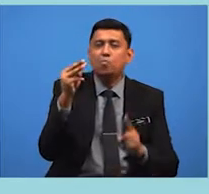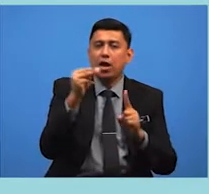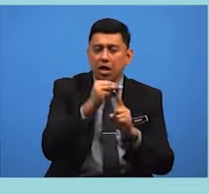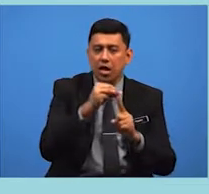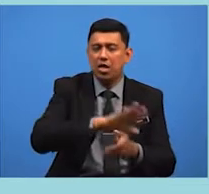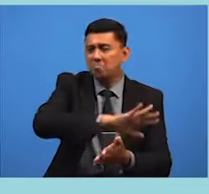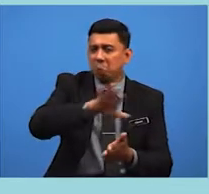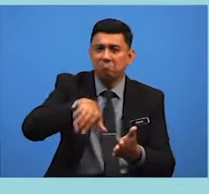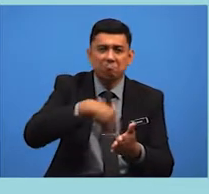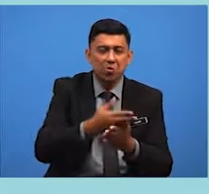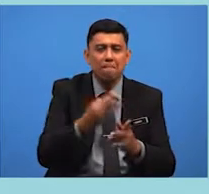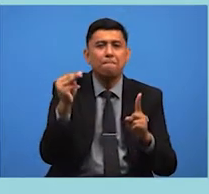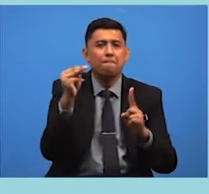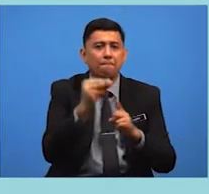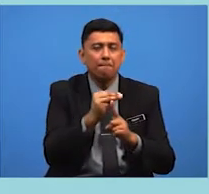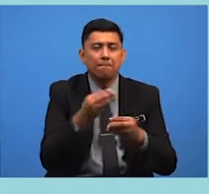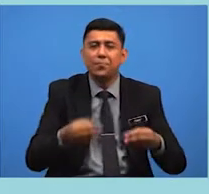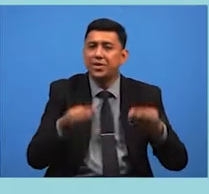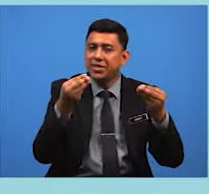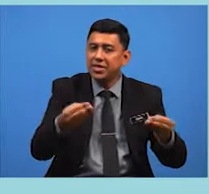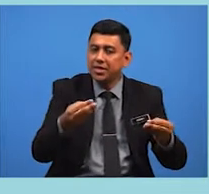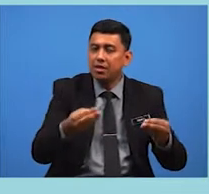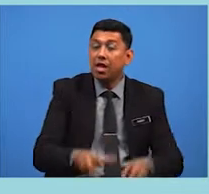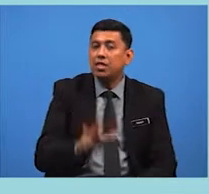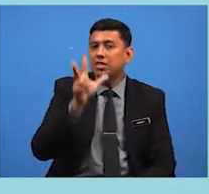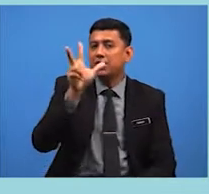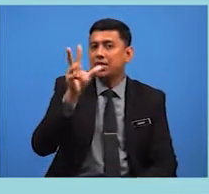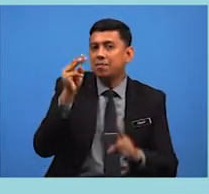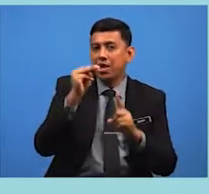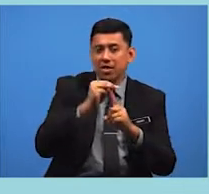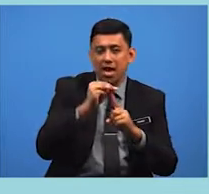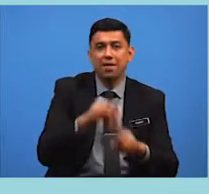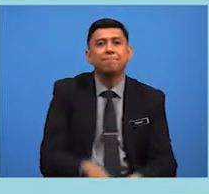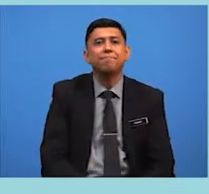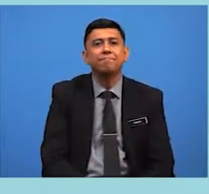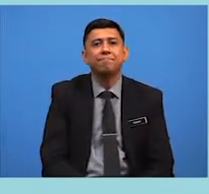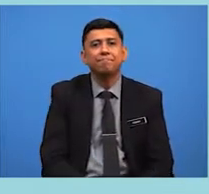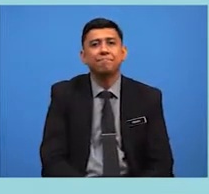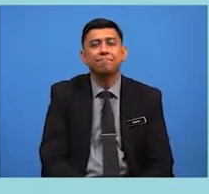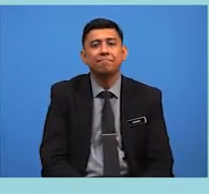1 markah. Keseluruhan markah diberikan sebanyak 3 markah.